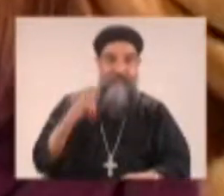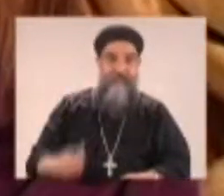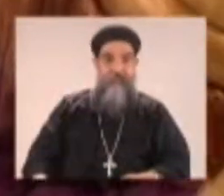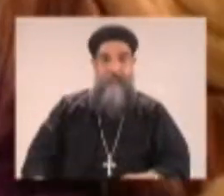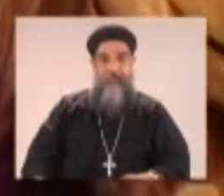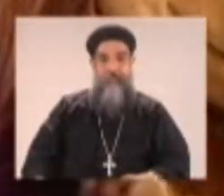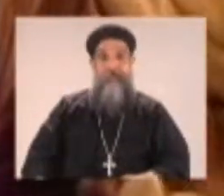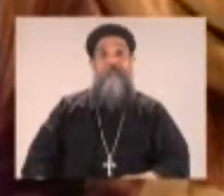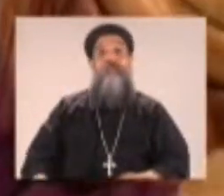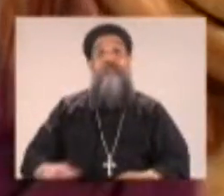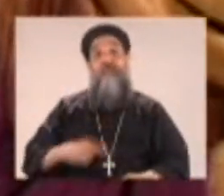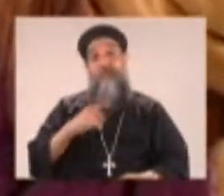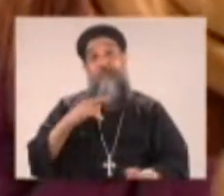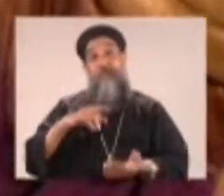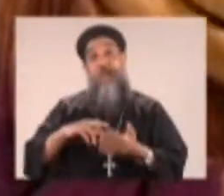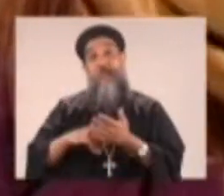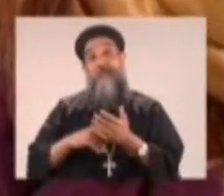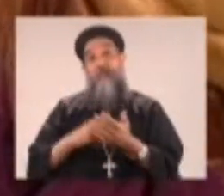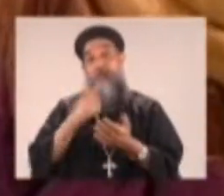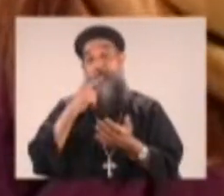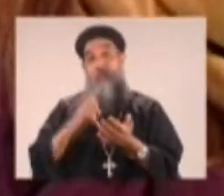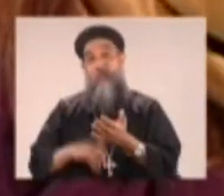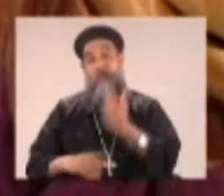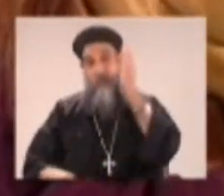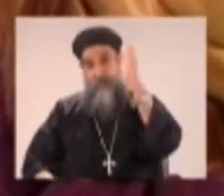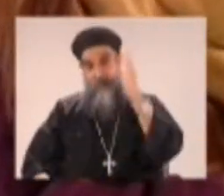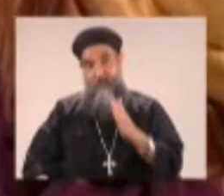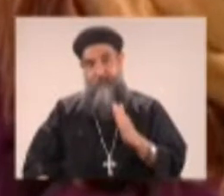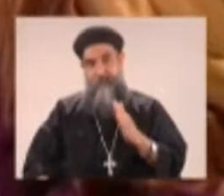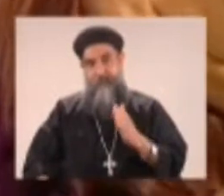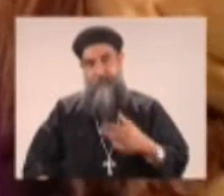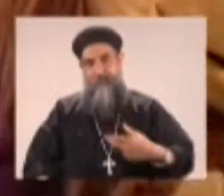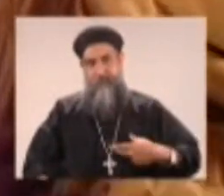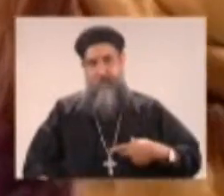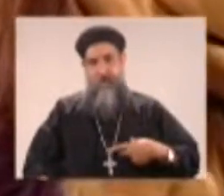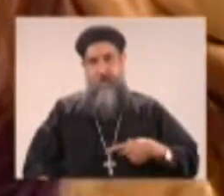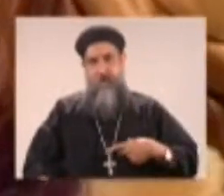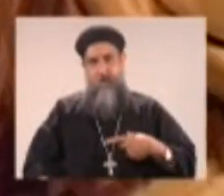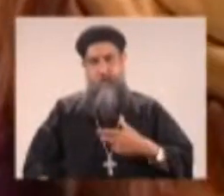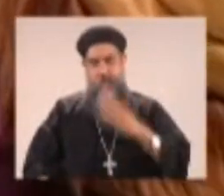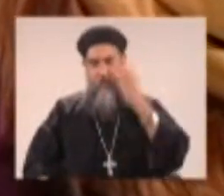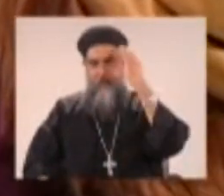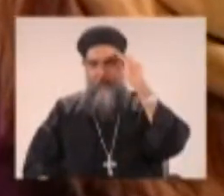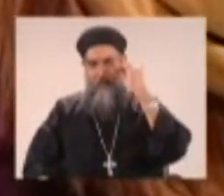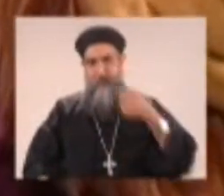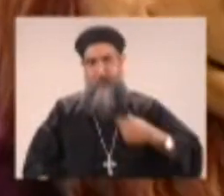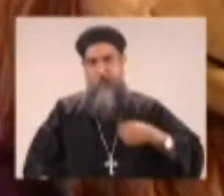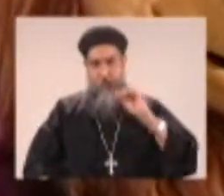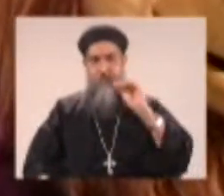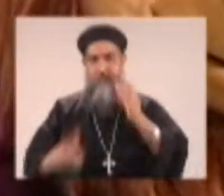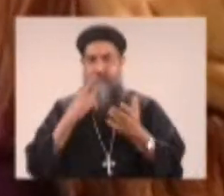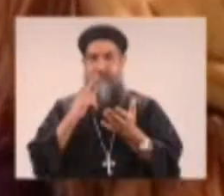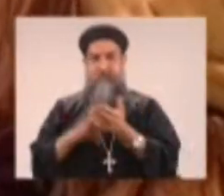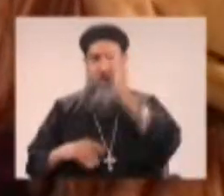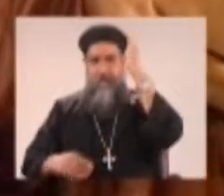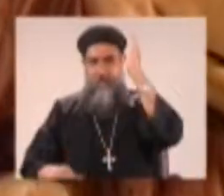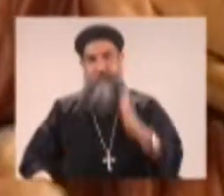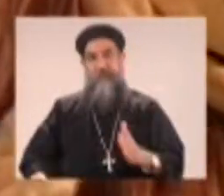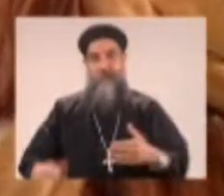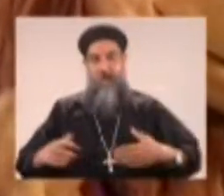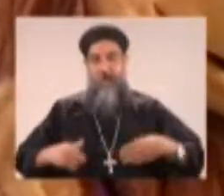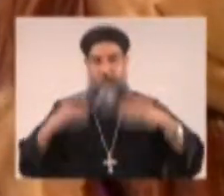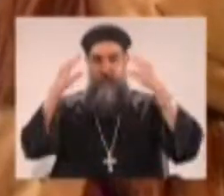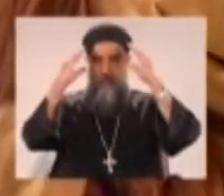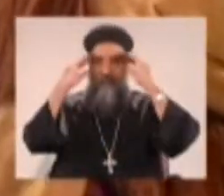دايما لما بنقول الحقيقه ده بيخلينا نرتاح. الكذب دايما هو اللي بيدخلك في مشاكل،